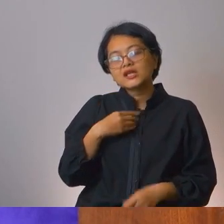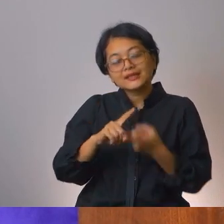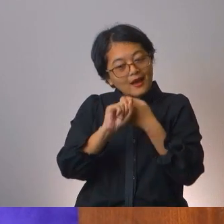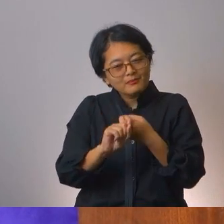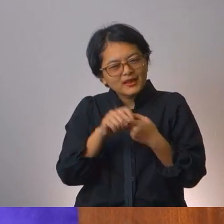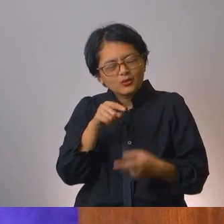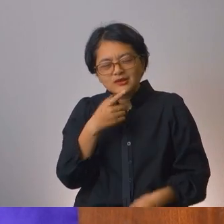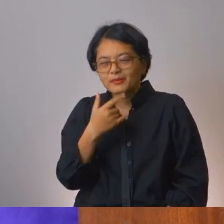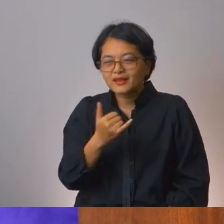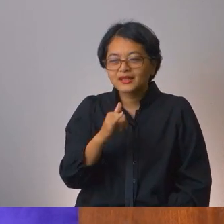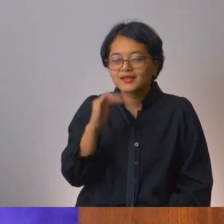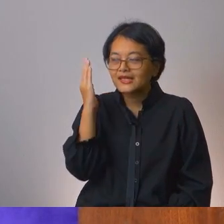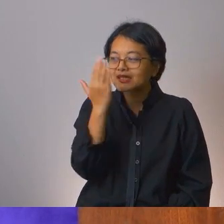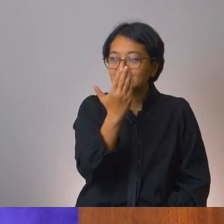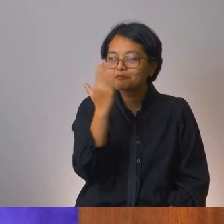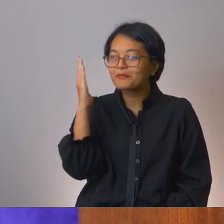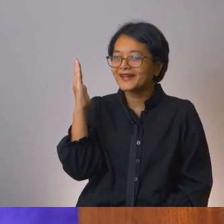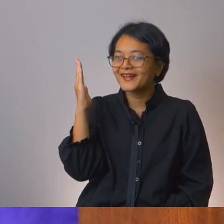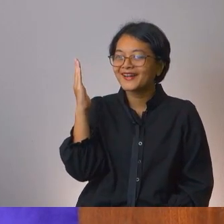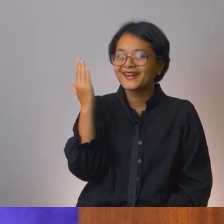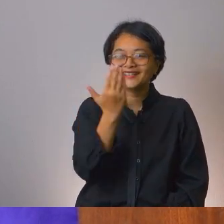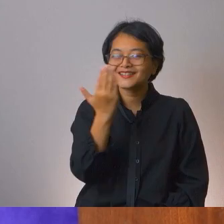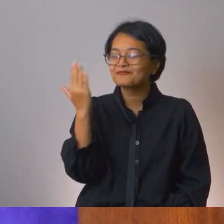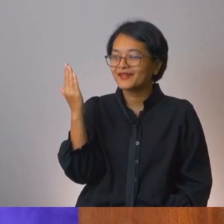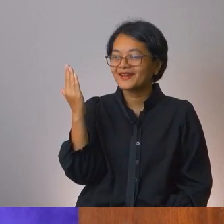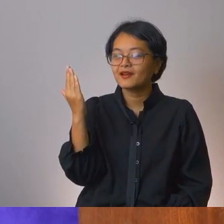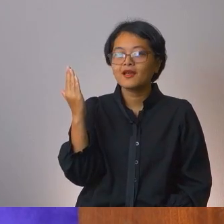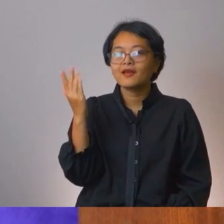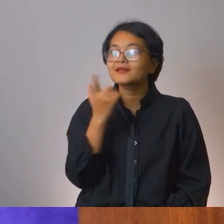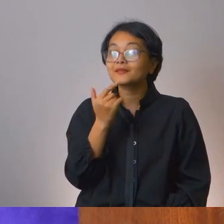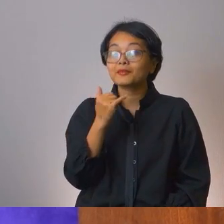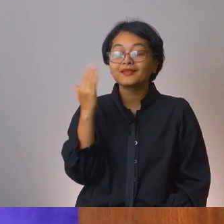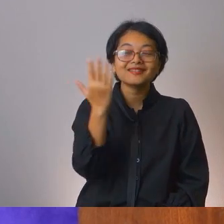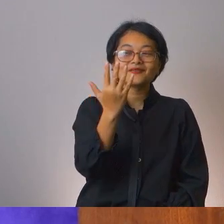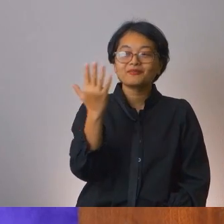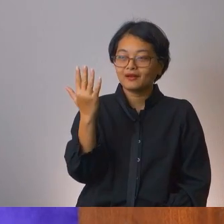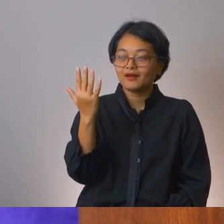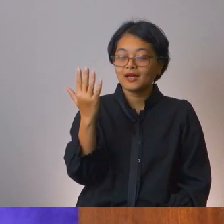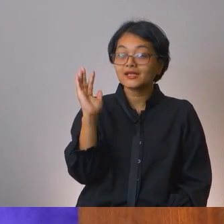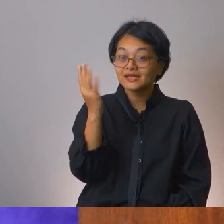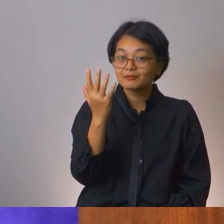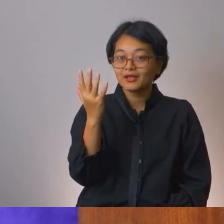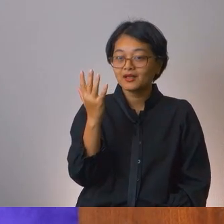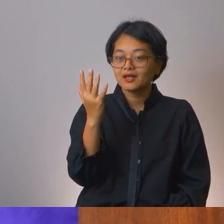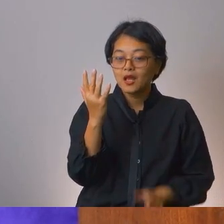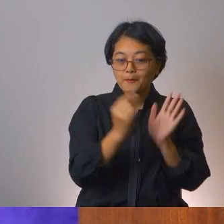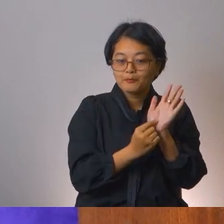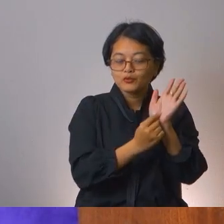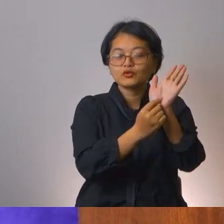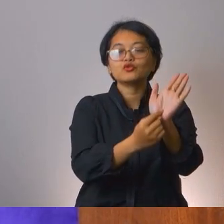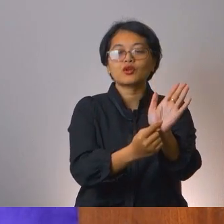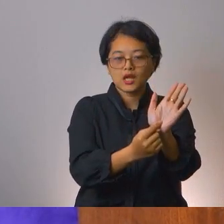Ibarat cermin, maka sahabat akan menampakkan wujud asli kita. Maksudnya